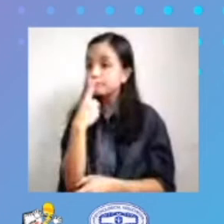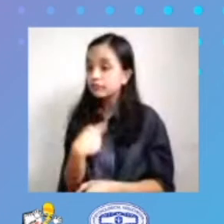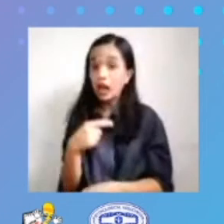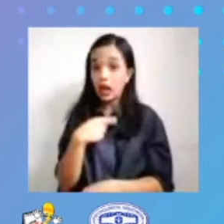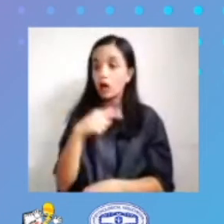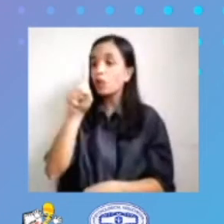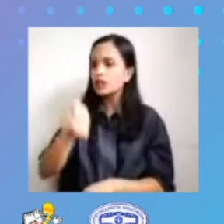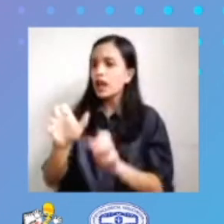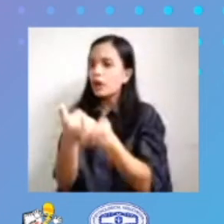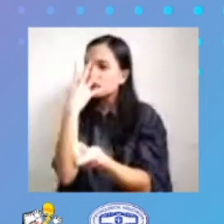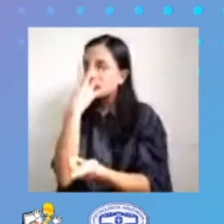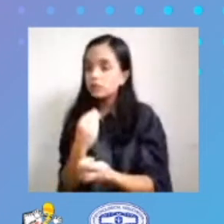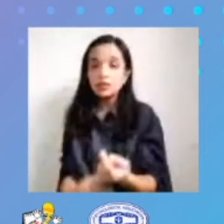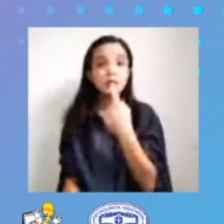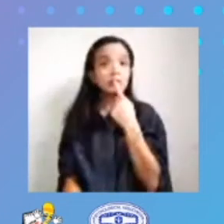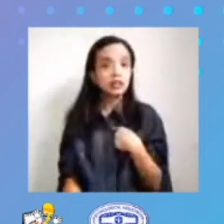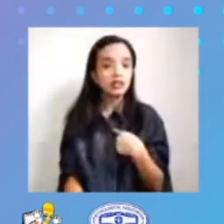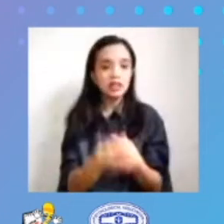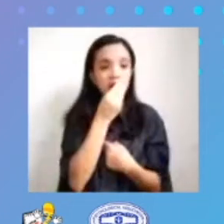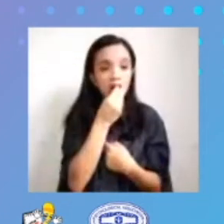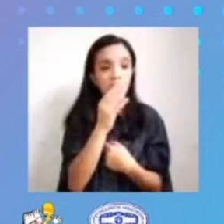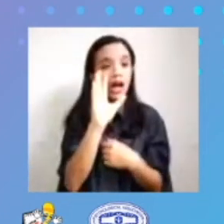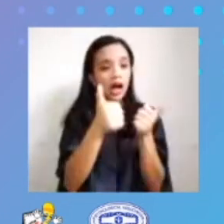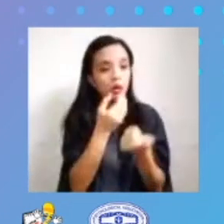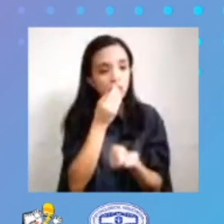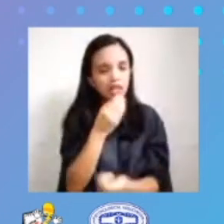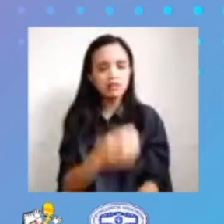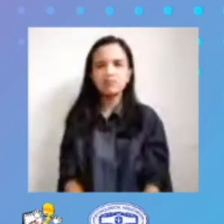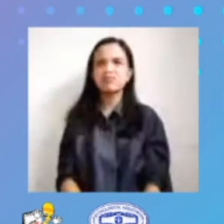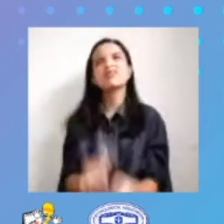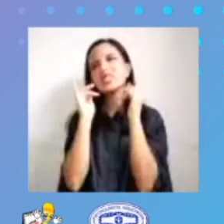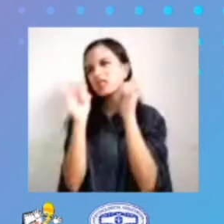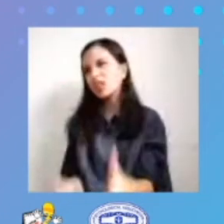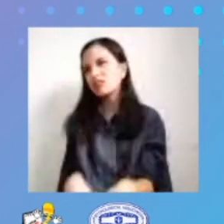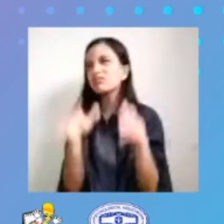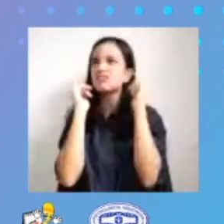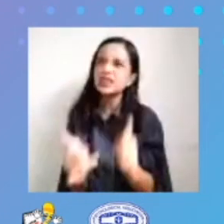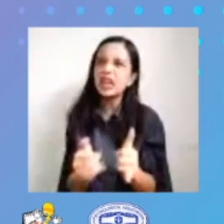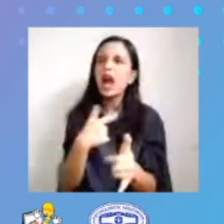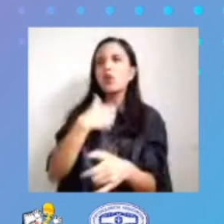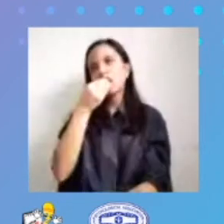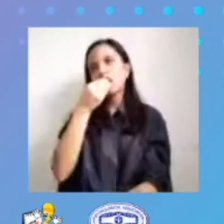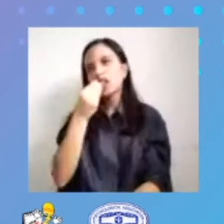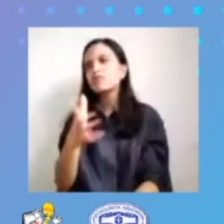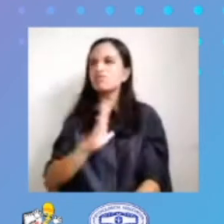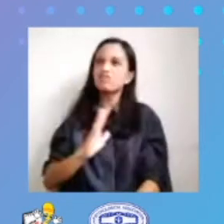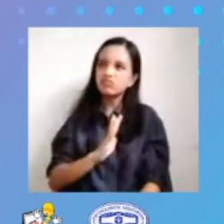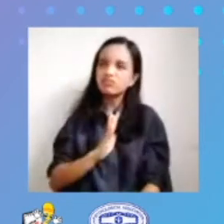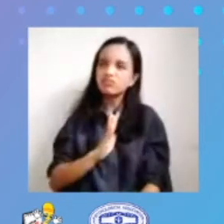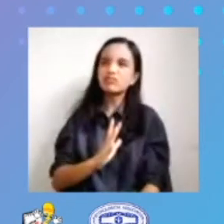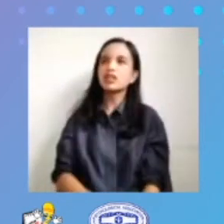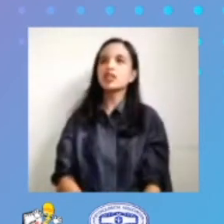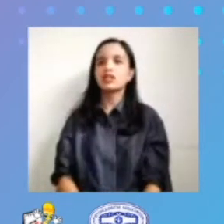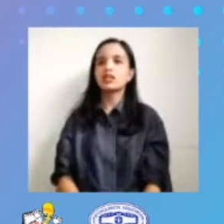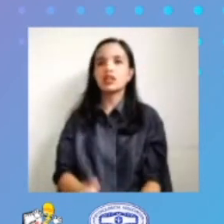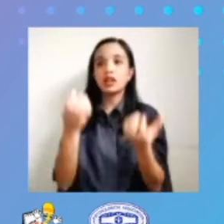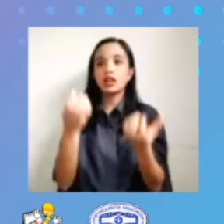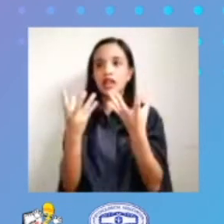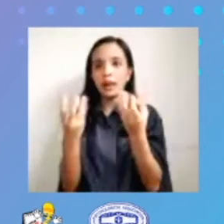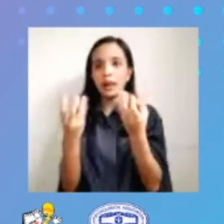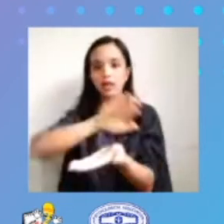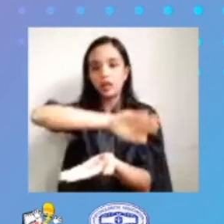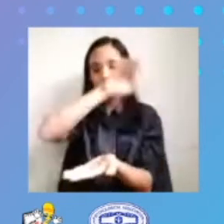doesn't have to be, ay, parang mukha pa akong malaki, hindi ako nag-progress. Pero it boils down to how you feel. Yun.